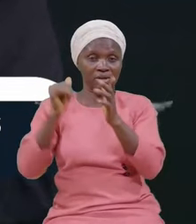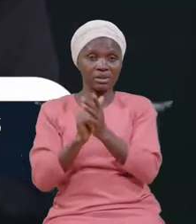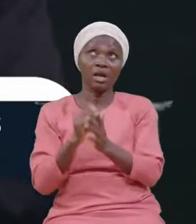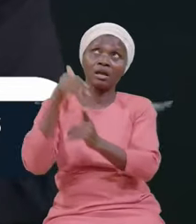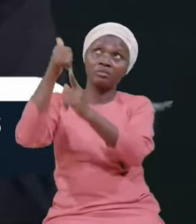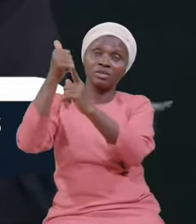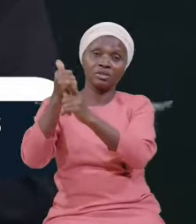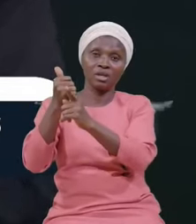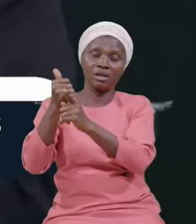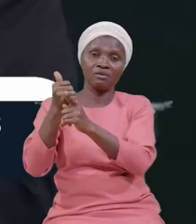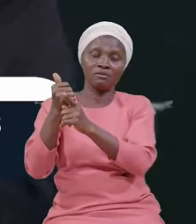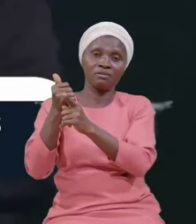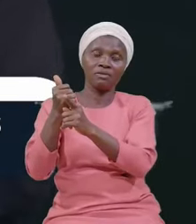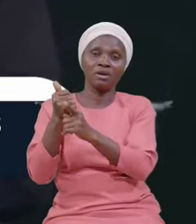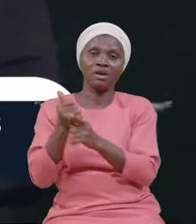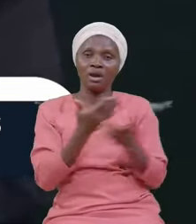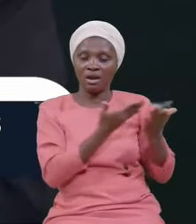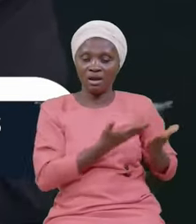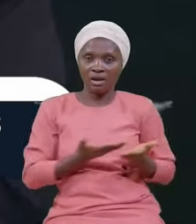nos maladies.